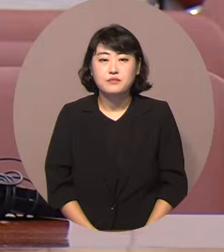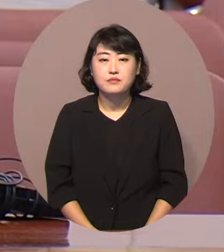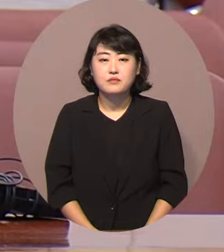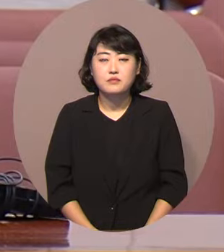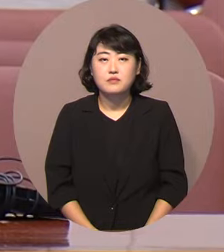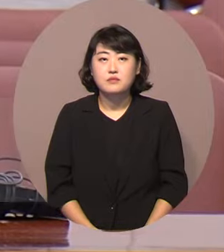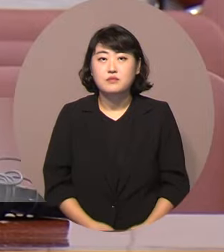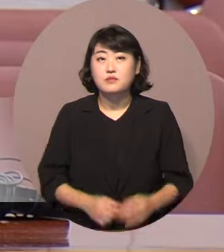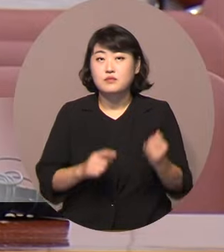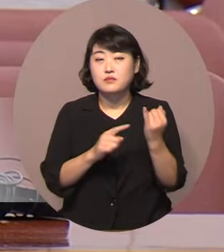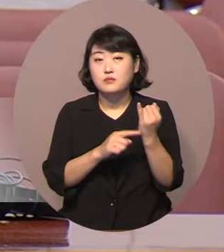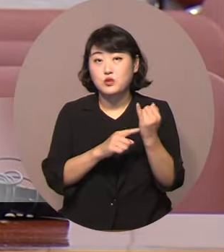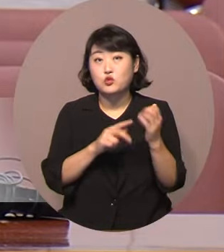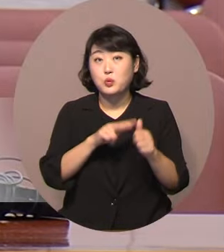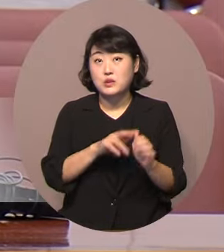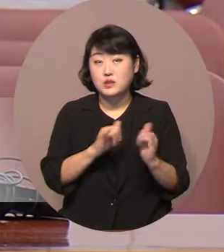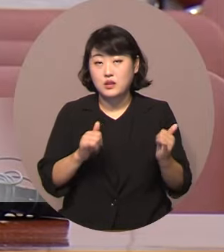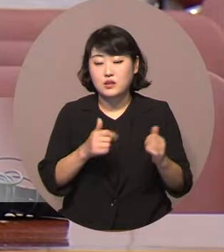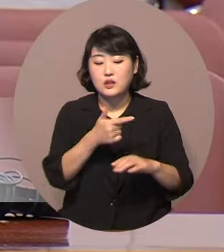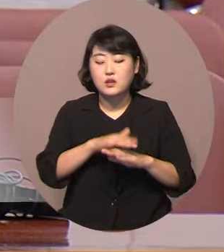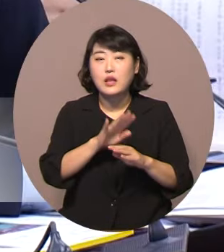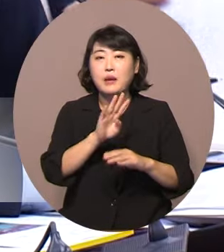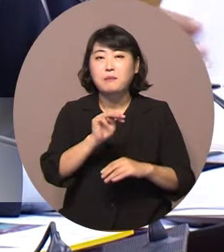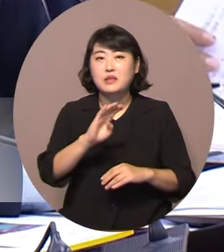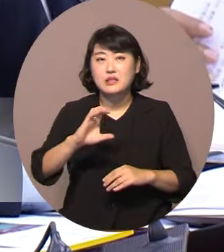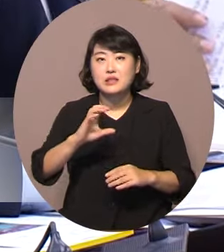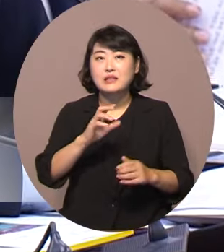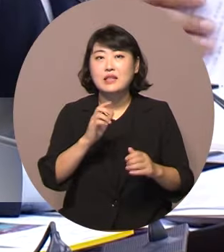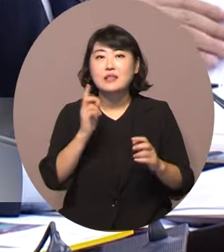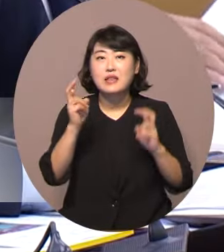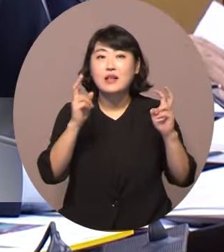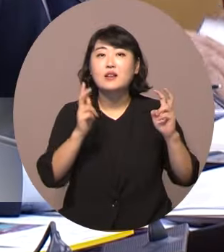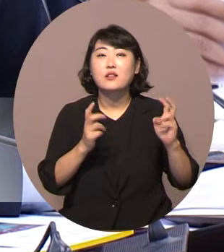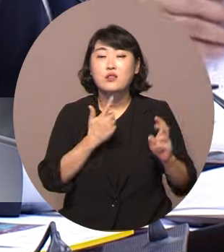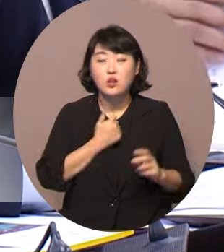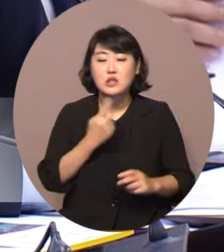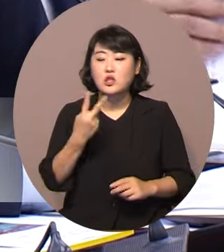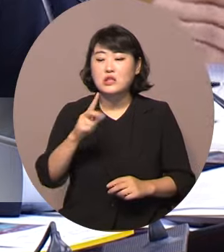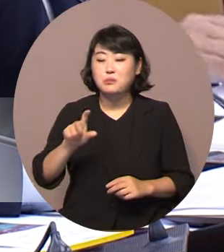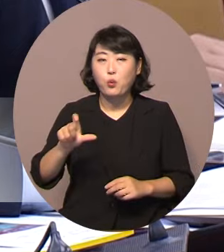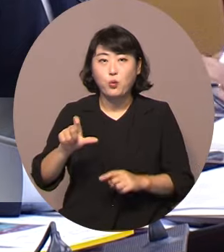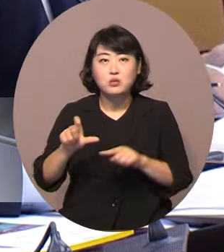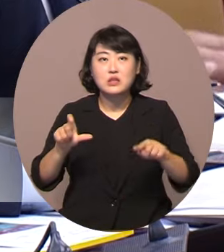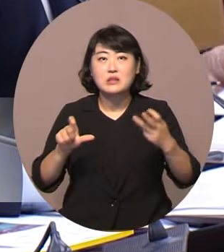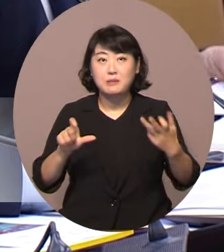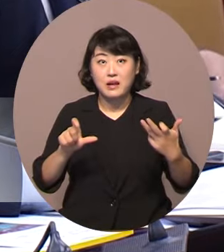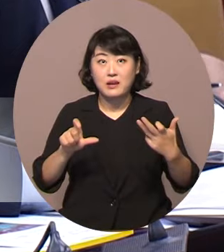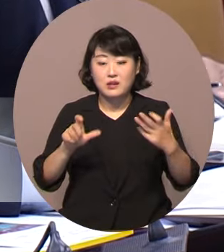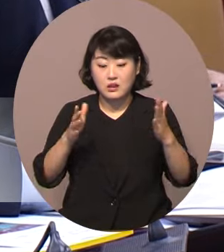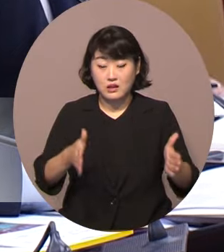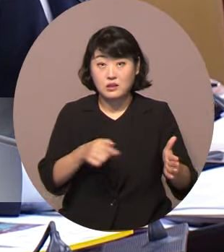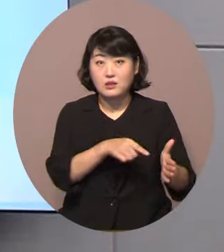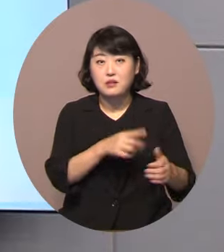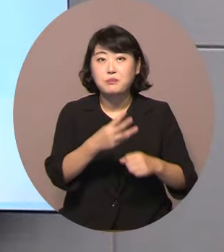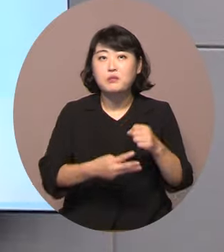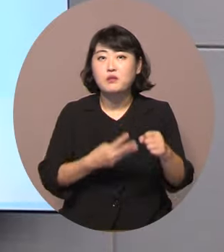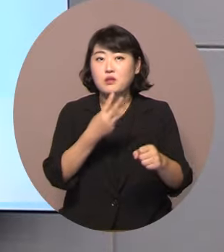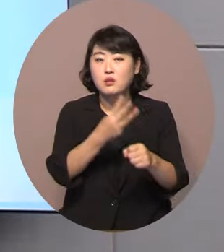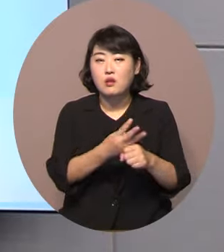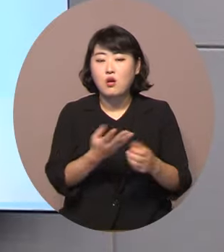이진숙 방통위원장 후보자가 대전 mbc 사장으로 근무하던 2015년부터 3년간이 후보자는